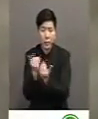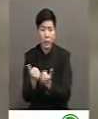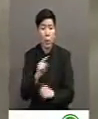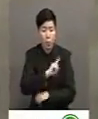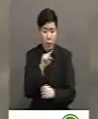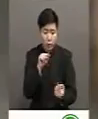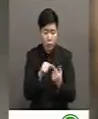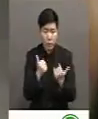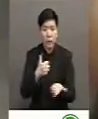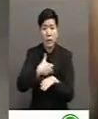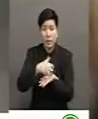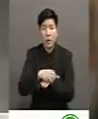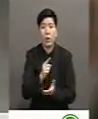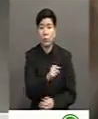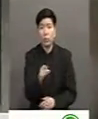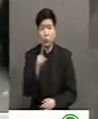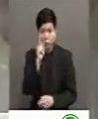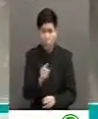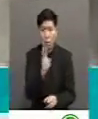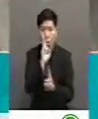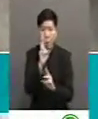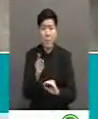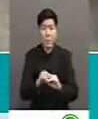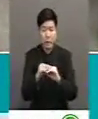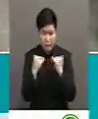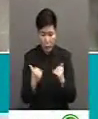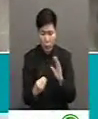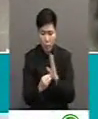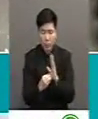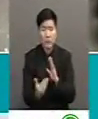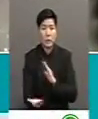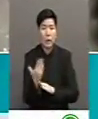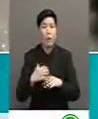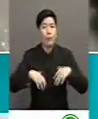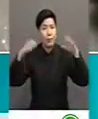แล้วก็เวลาดังกล่าวด้วยนะครับก็ต้องระวังกันเพิ่มขึ้นนะครับอย่างกรุงเทพวันนี้ตอนเช้า